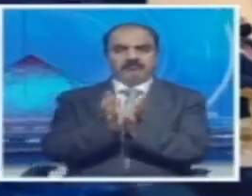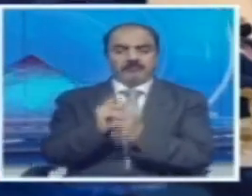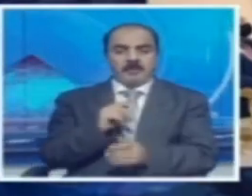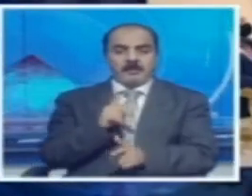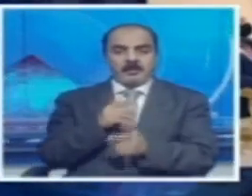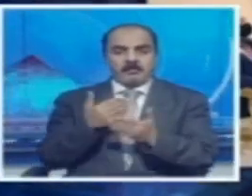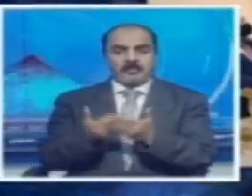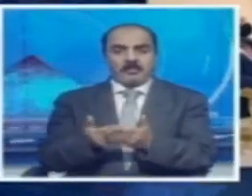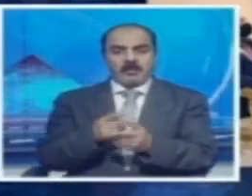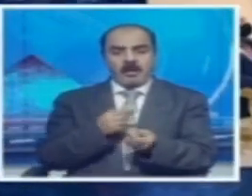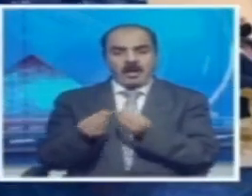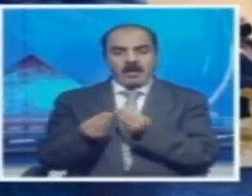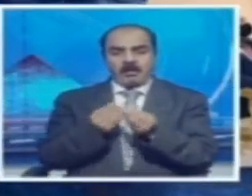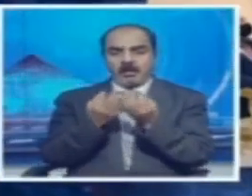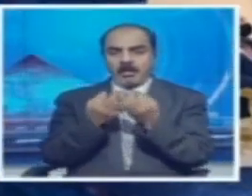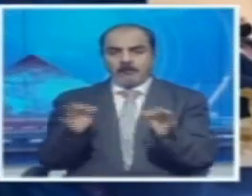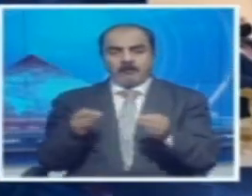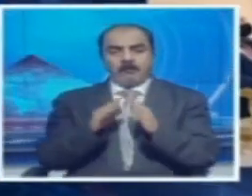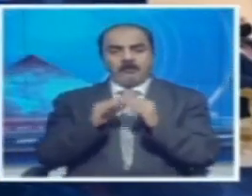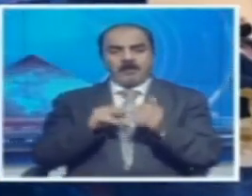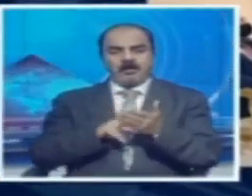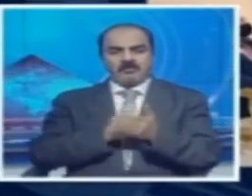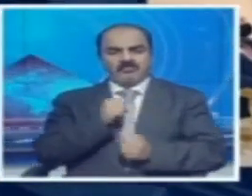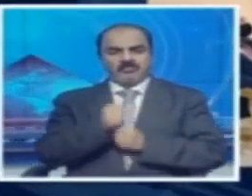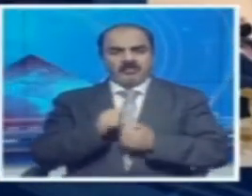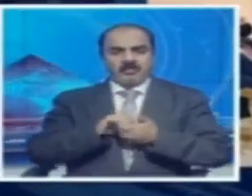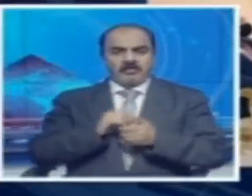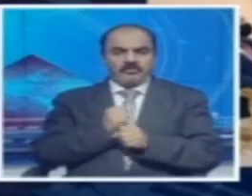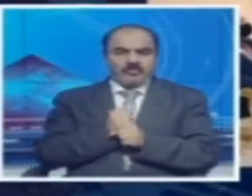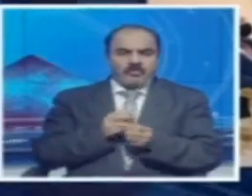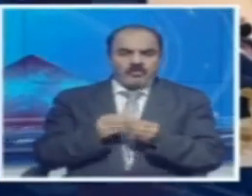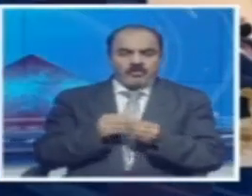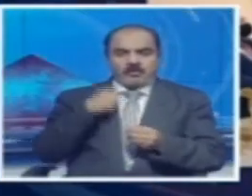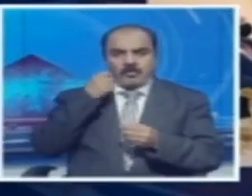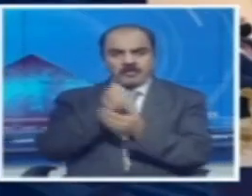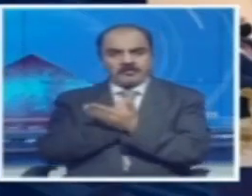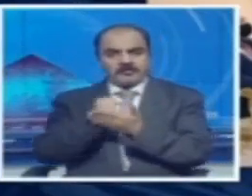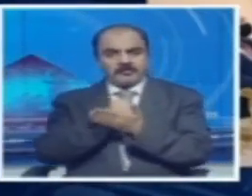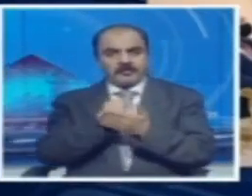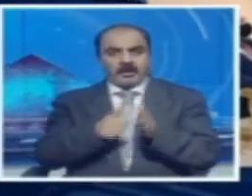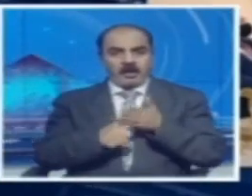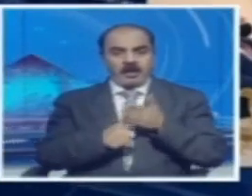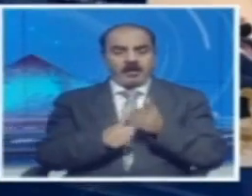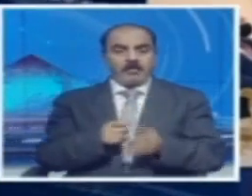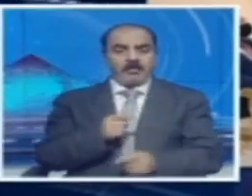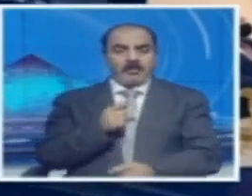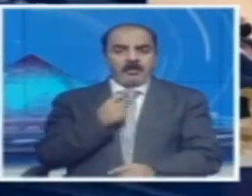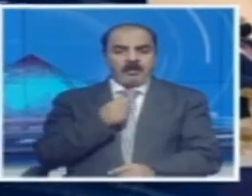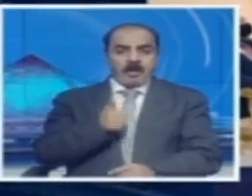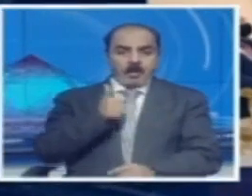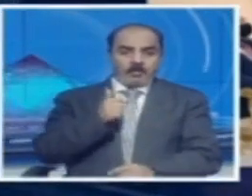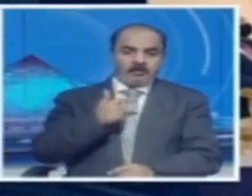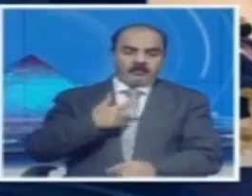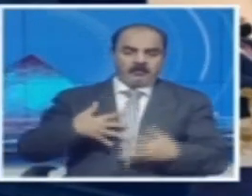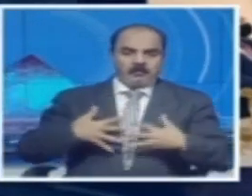تضامن الولايات المتحدة الأمريكية الكامل مع مصر في الجهود التي تبذلها لمكافحة الإرهاب باعتباره التحدي